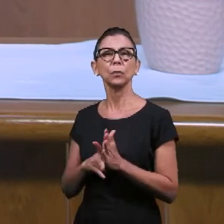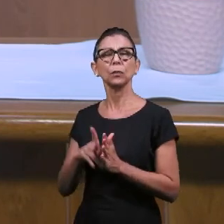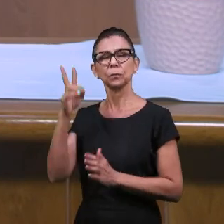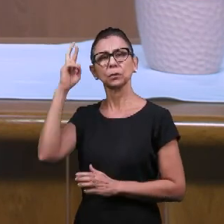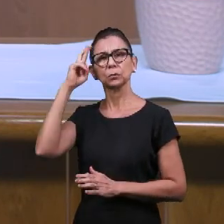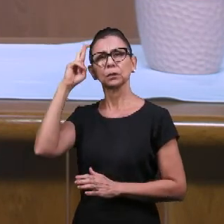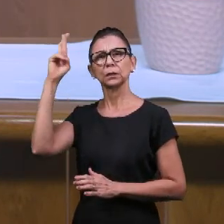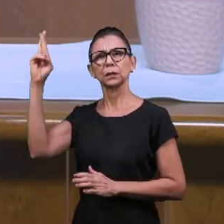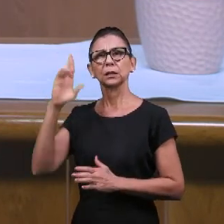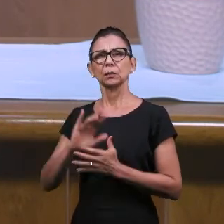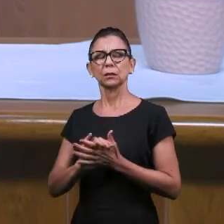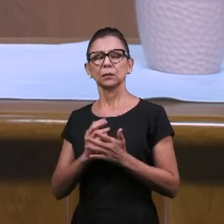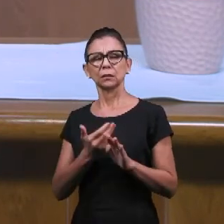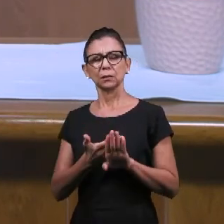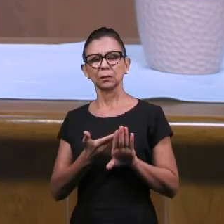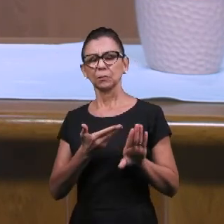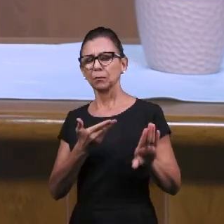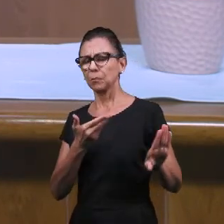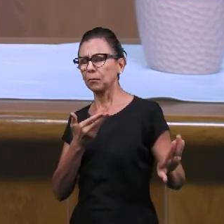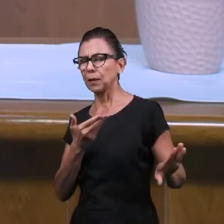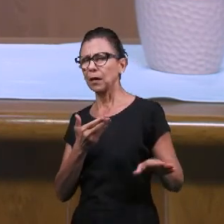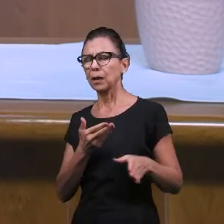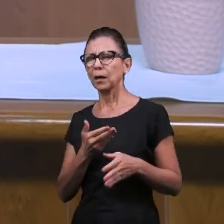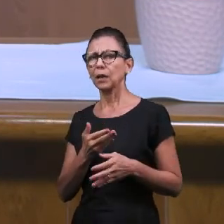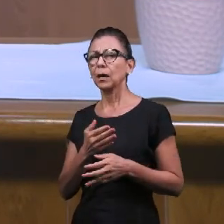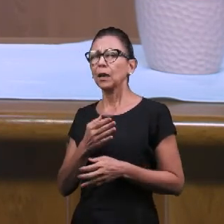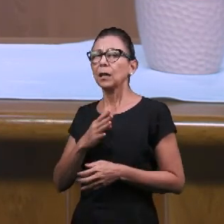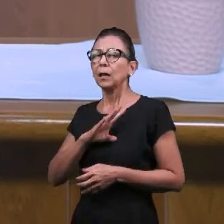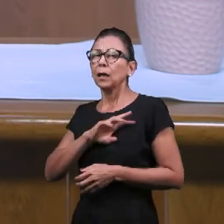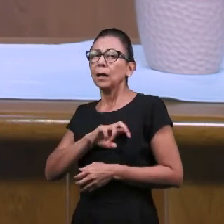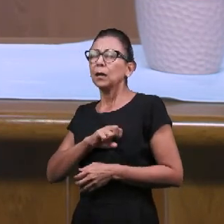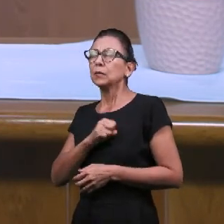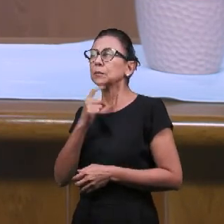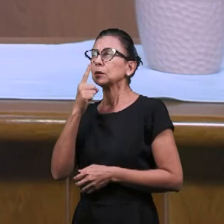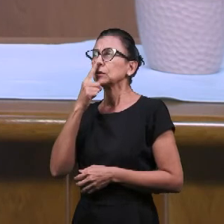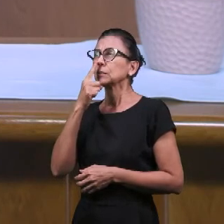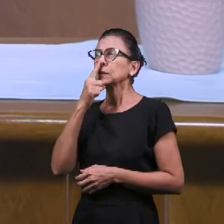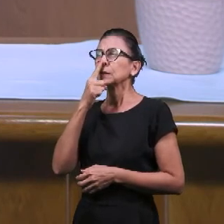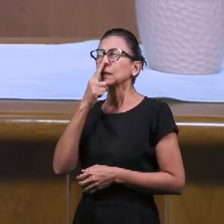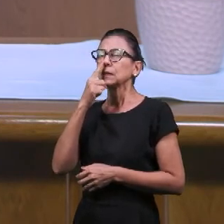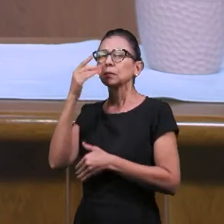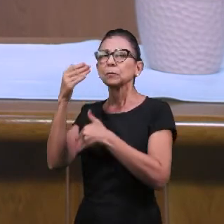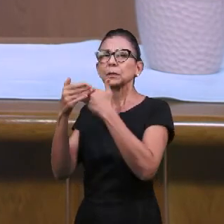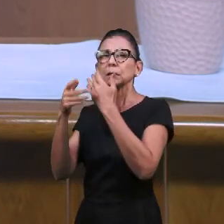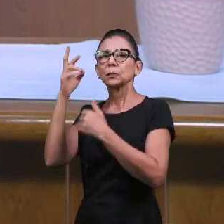таким, с такой изворотливостью, с таким мастерством, скажем так.